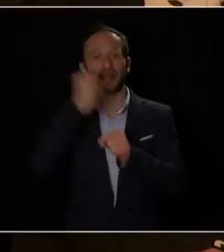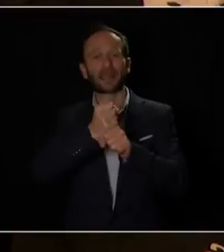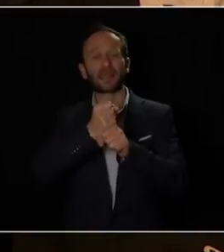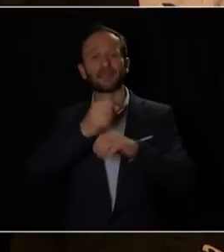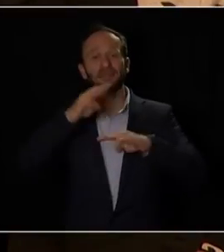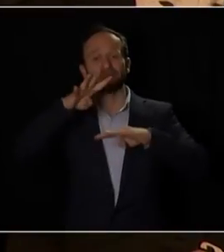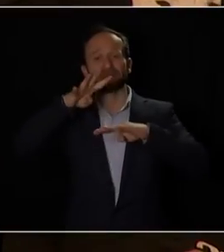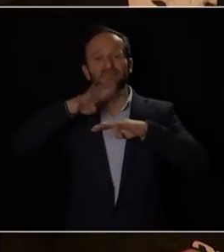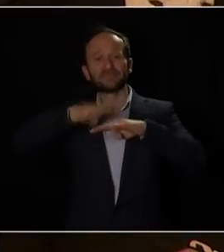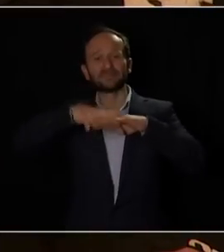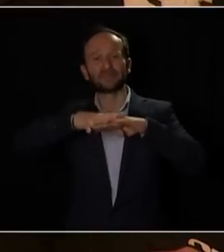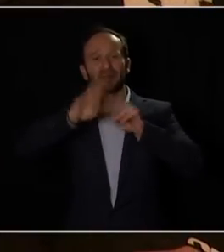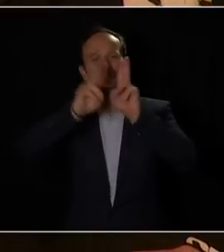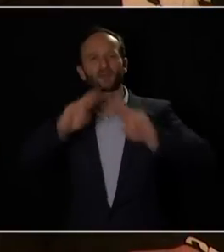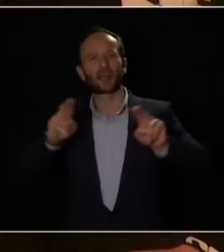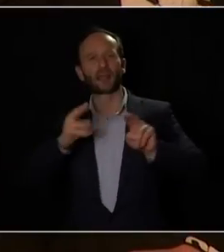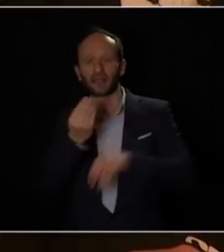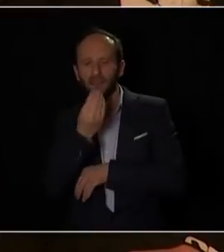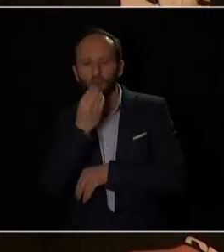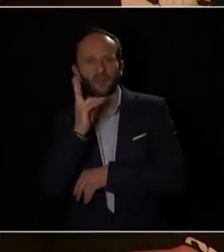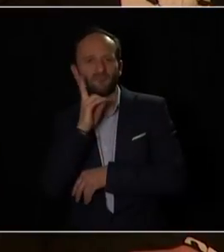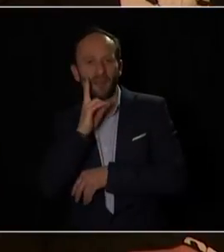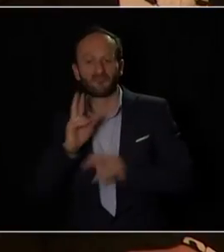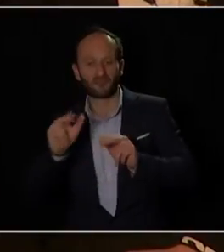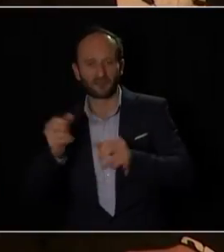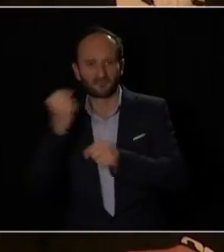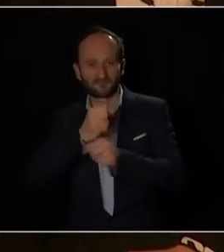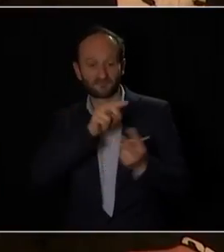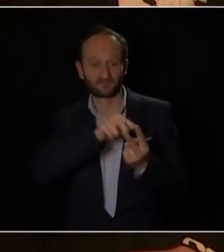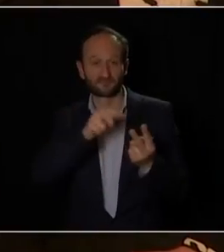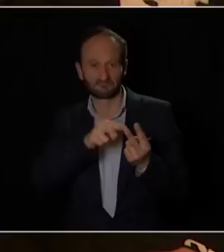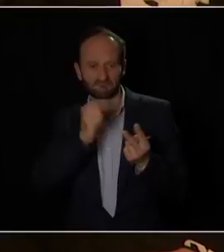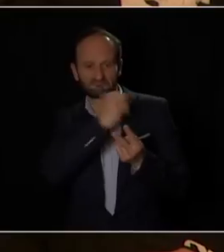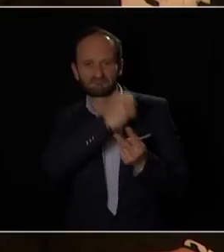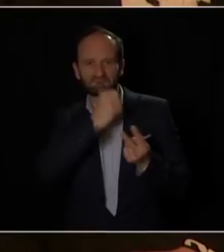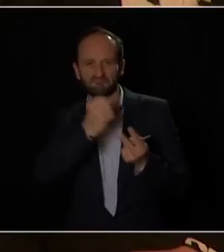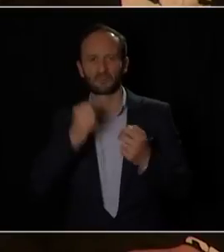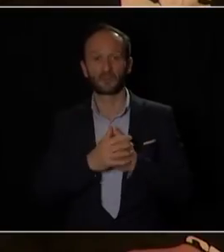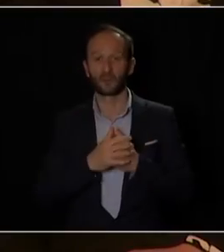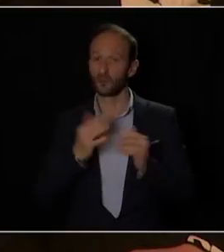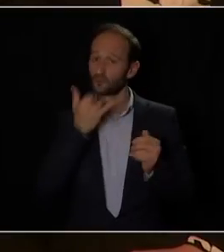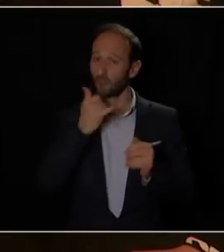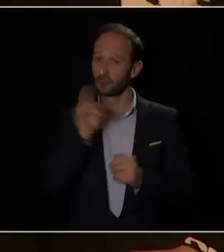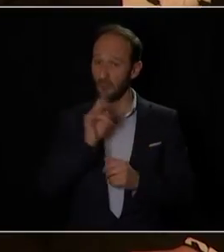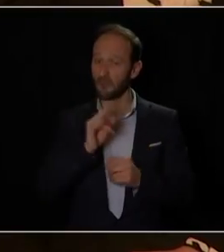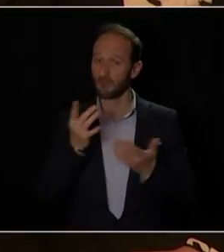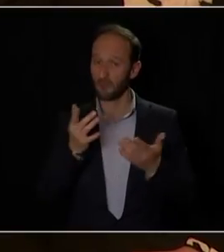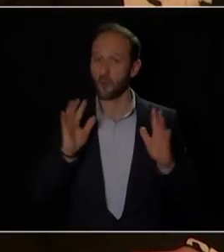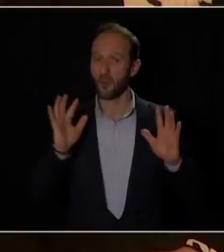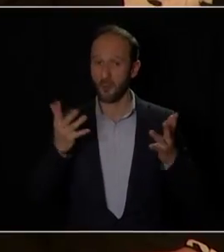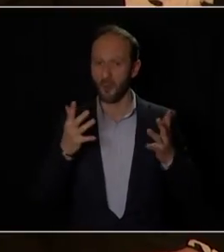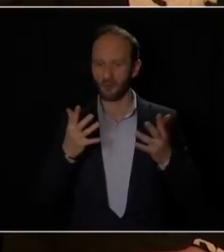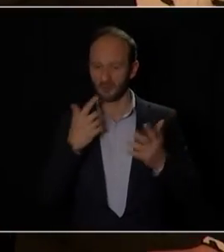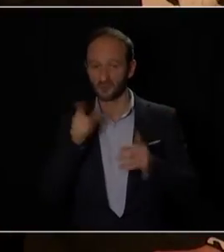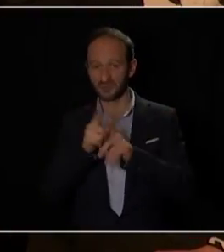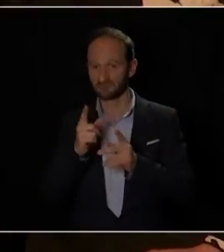gastronomie et du vin. Ne nous y trompons pas, c'est notamment grâce à la force de frappe que constituent nos